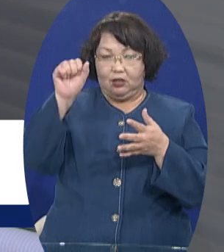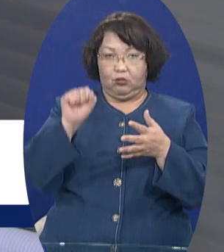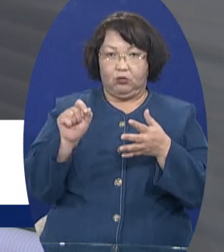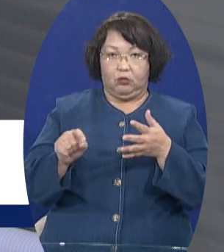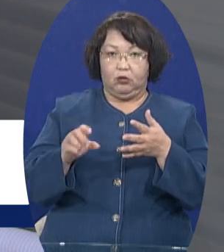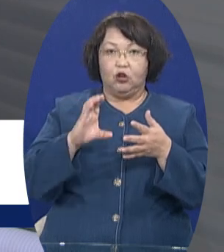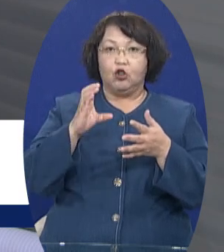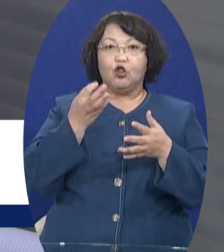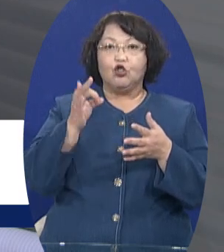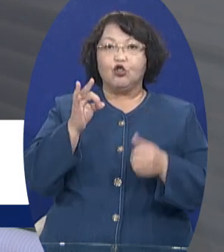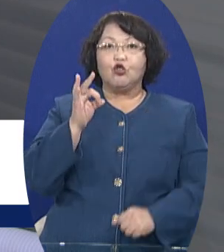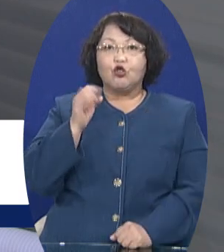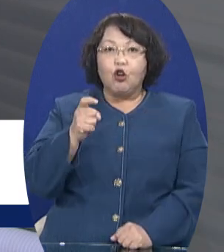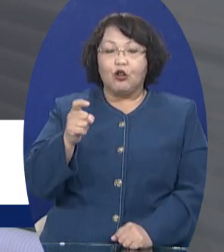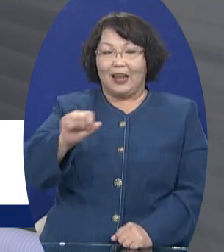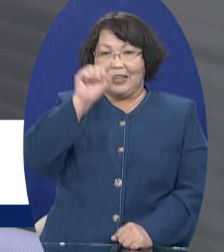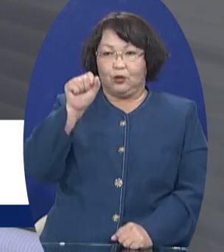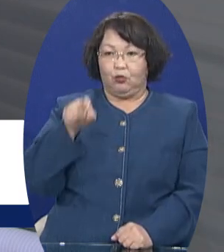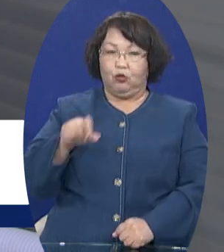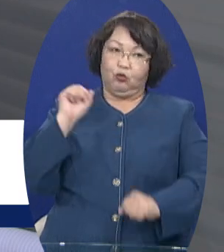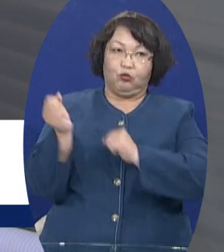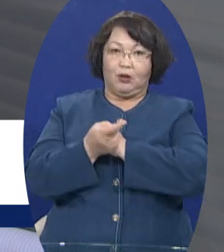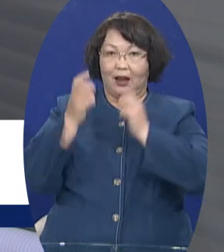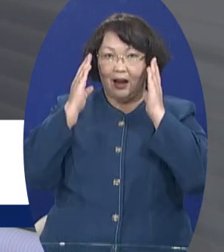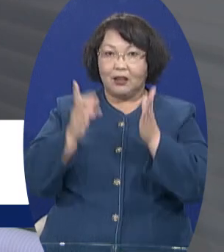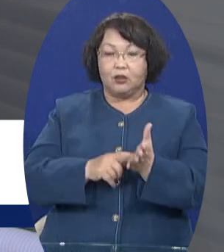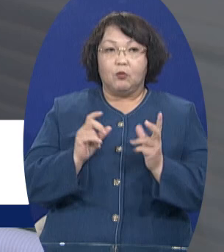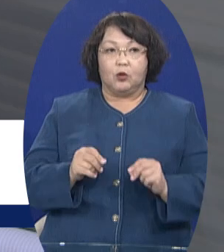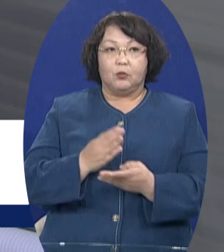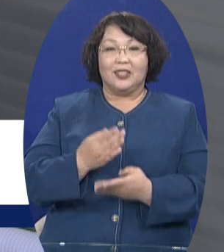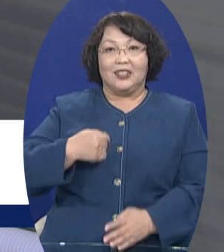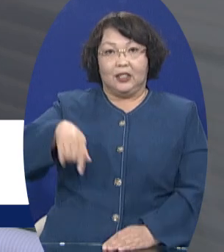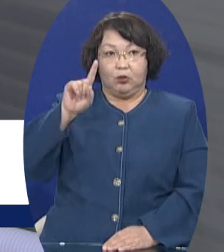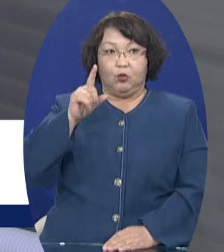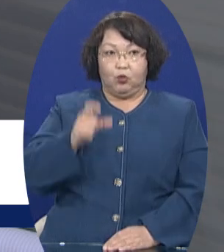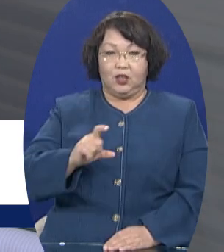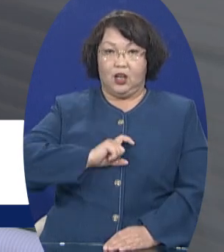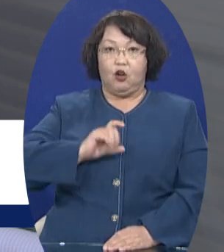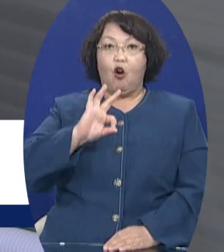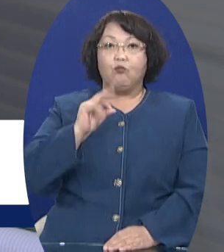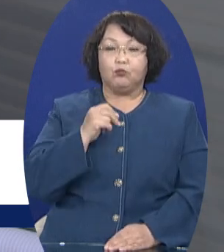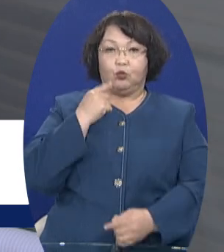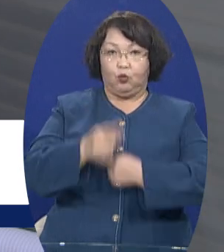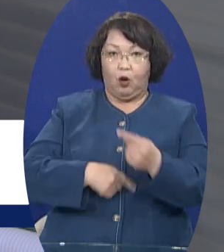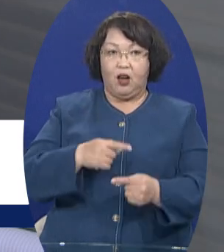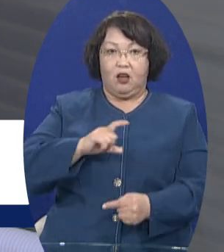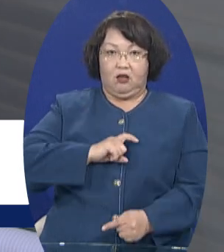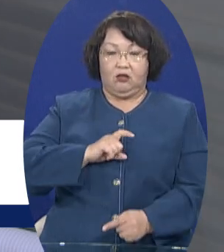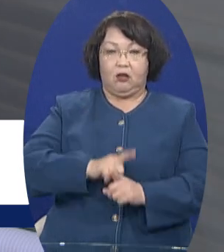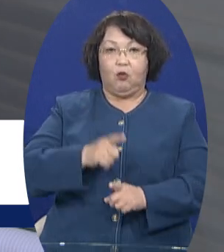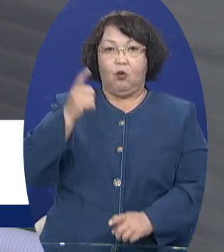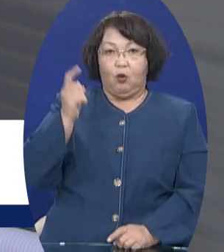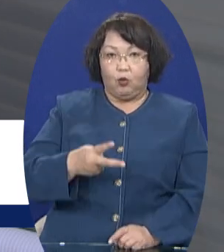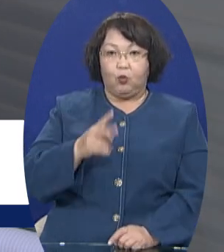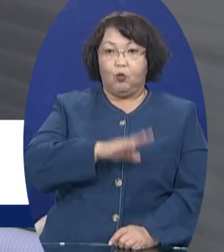нэг одоо онцгой анхаарах асуудлын нэг зэшгүй болсон. Нэгдүгээрт одоо хүний өмчлөх эрхийн асуудал, хоёрдугаарт